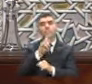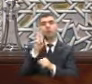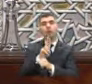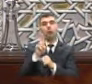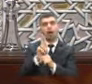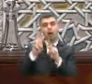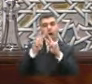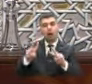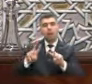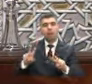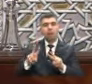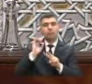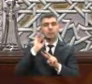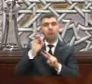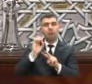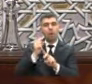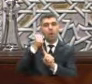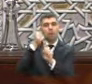العمل الحكومي،